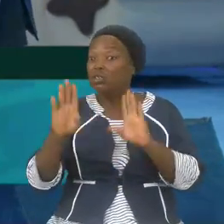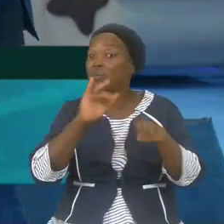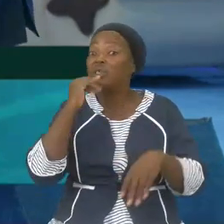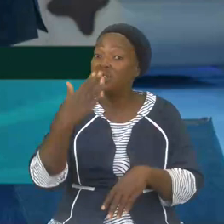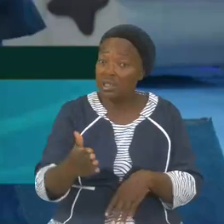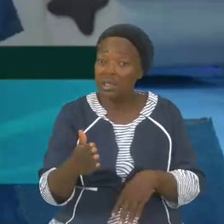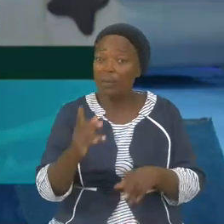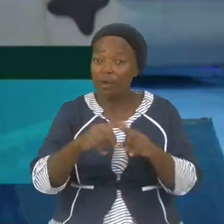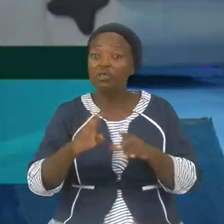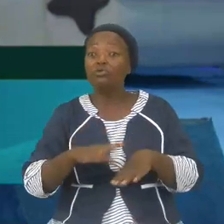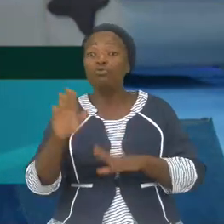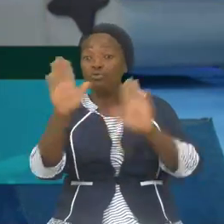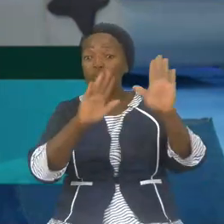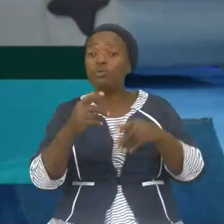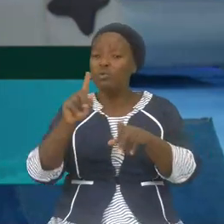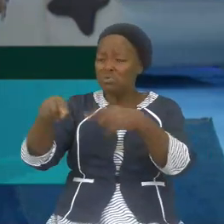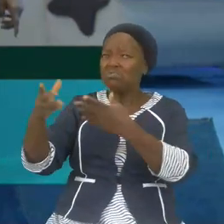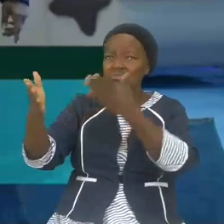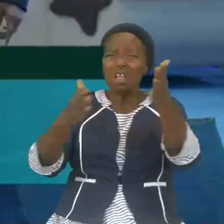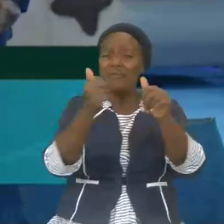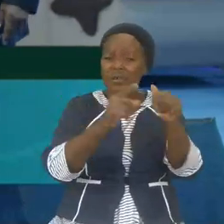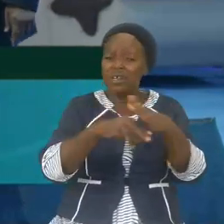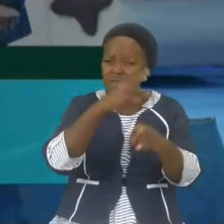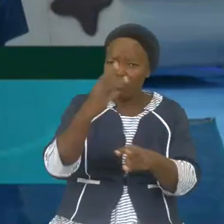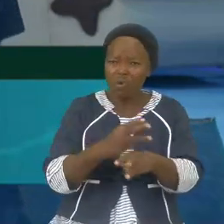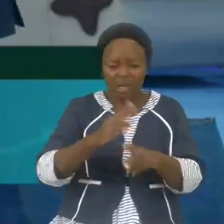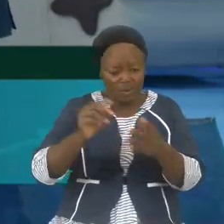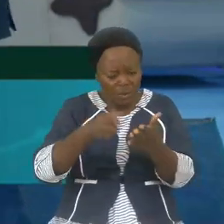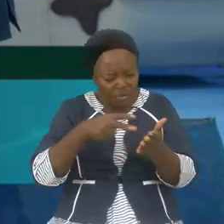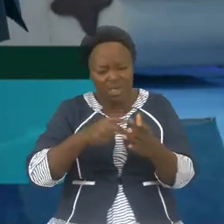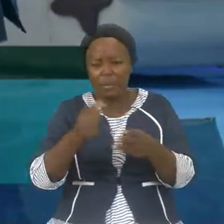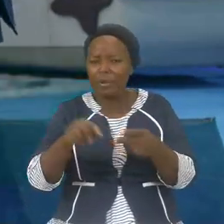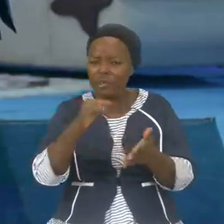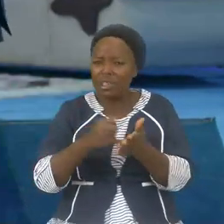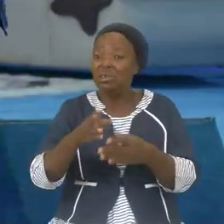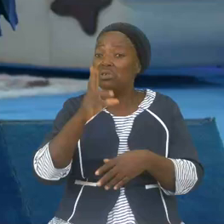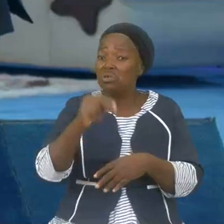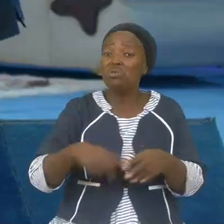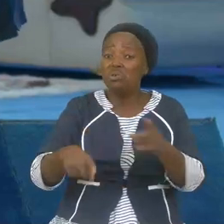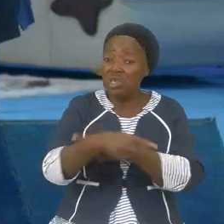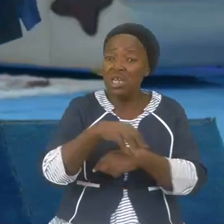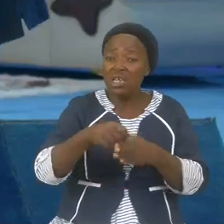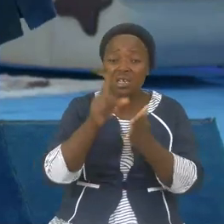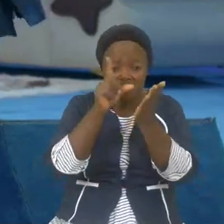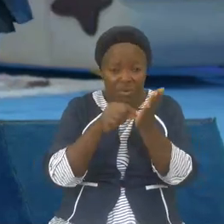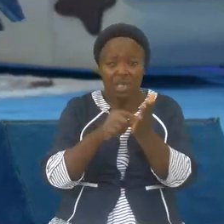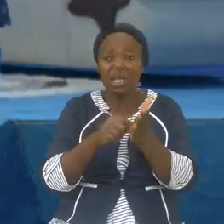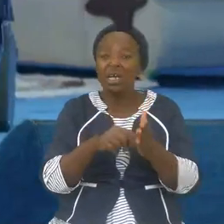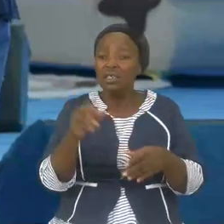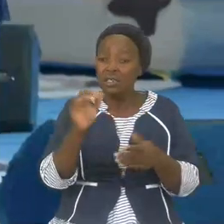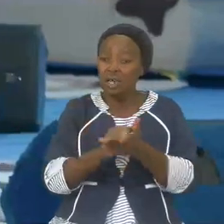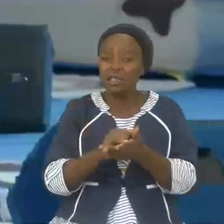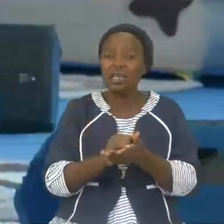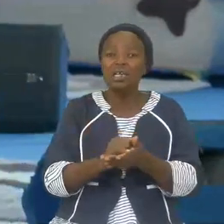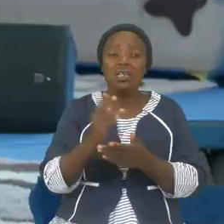problème est partout sur la terre. On lit cela. Il n'y a pas de jour dans